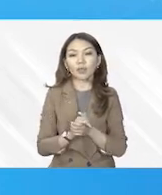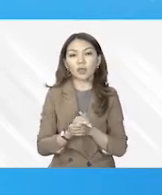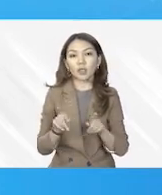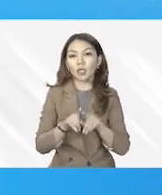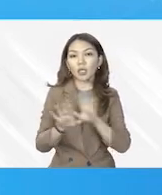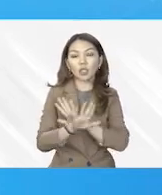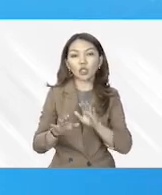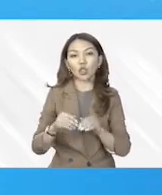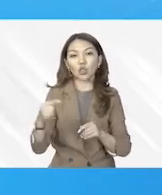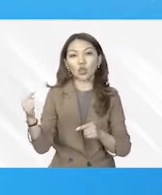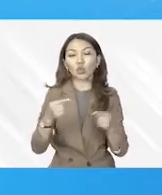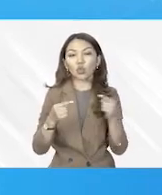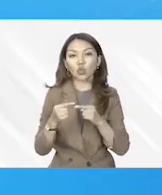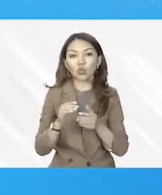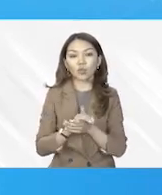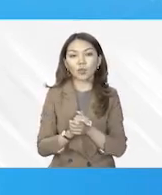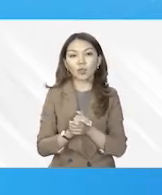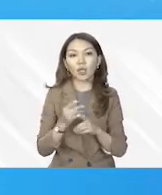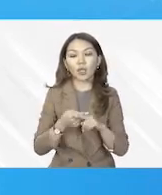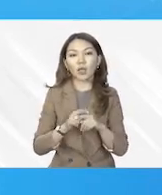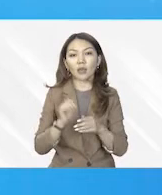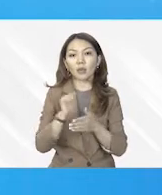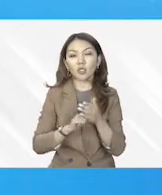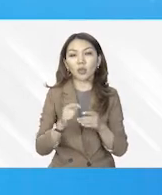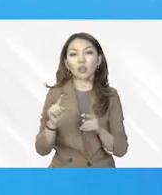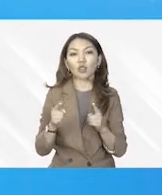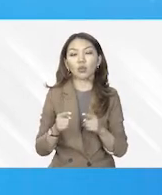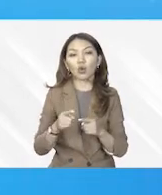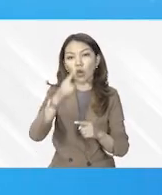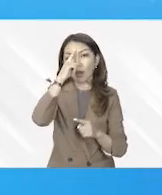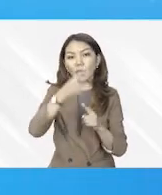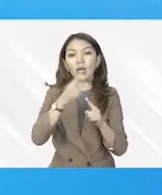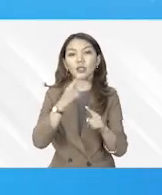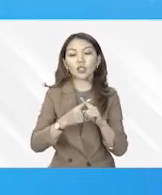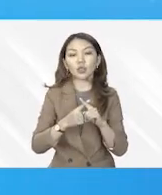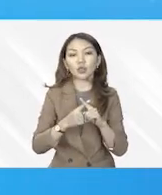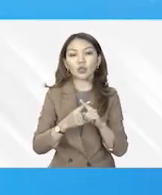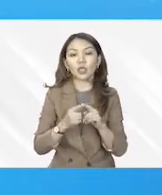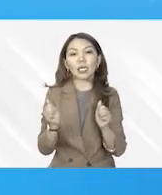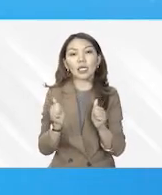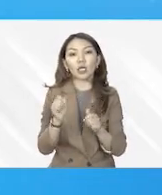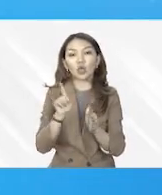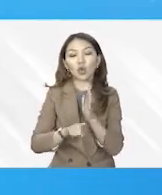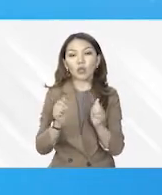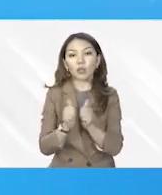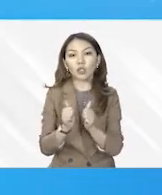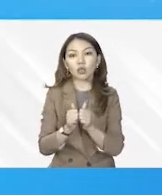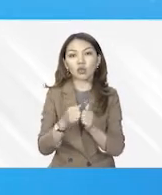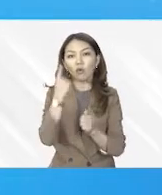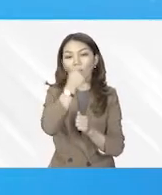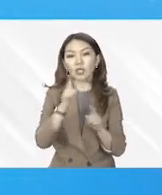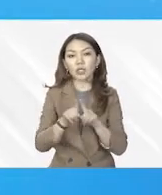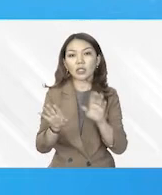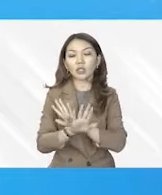другу. Это одна из причин, почему братья и сестры, за исключением близнецов, генетически не идентичны. Есть